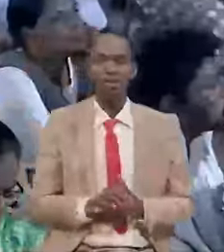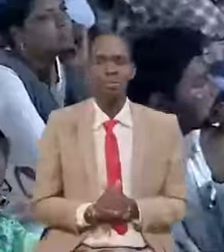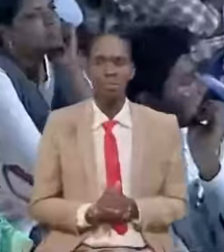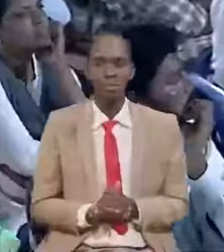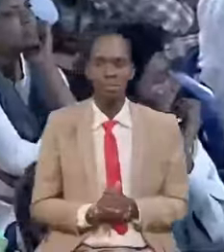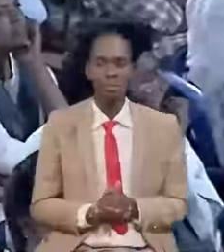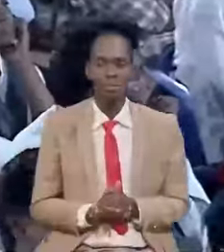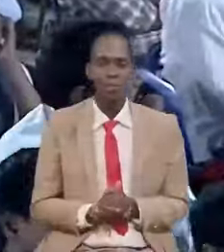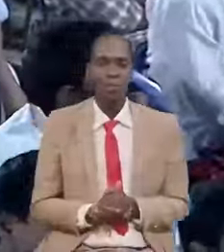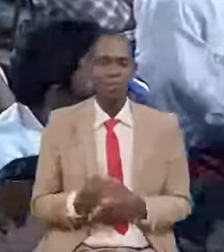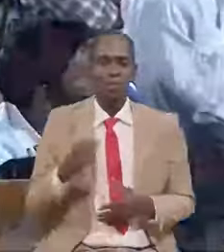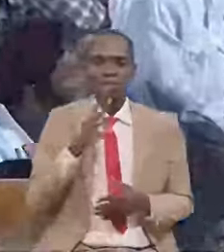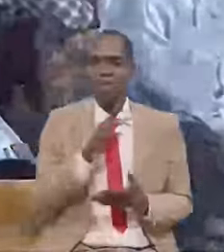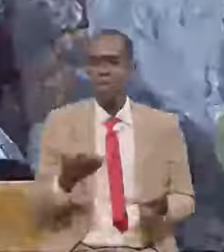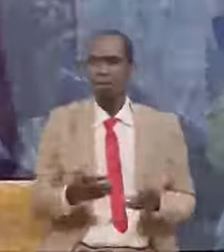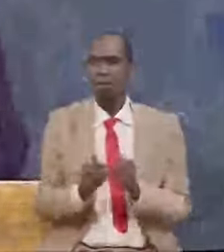sommes ensemble